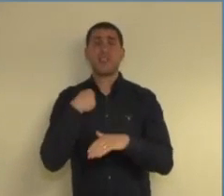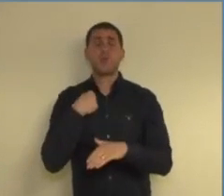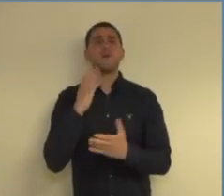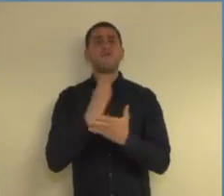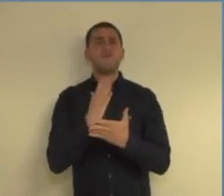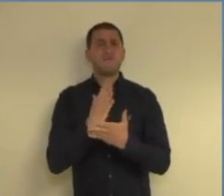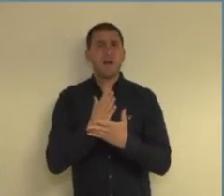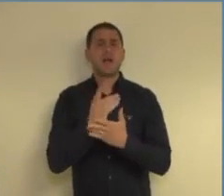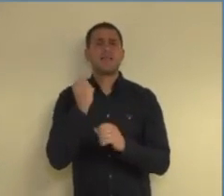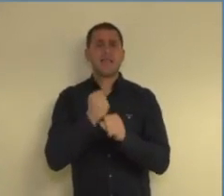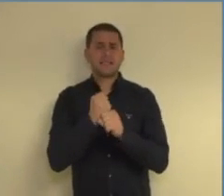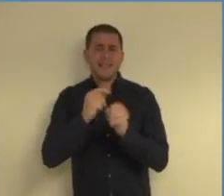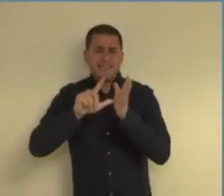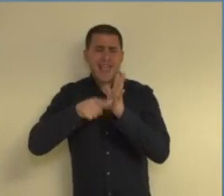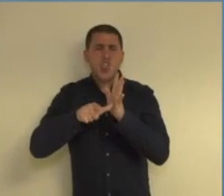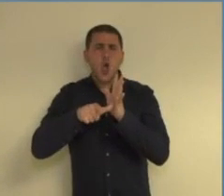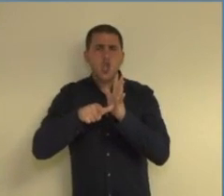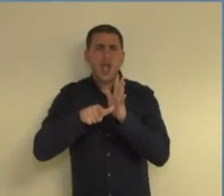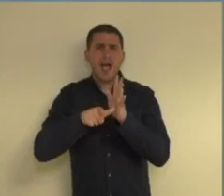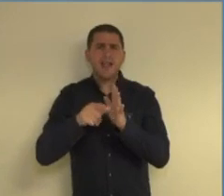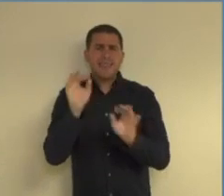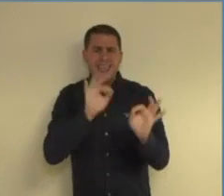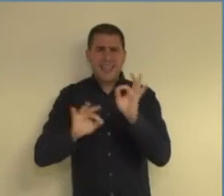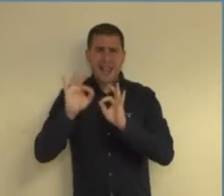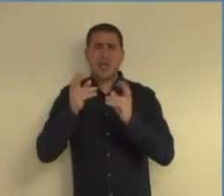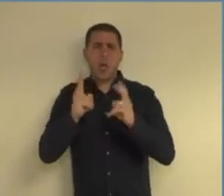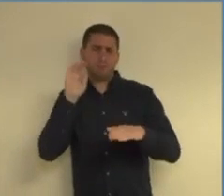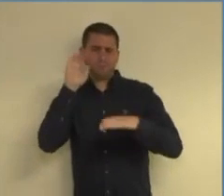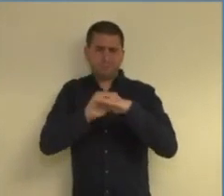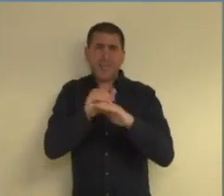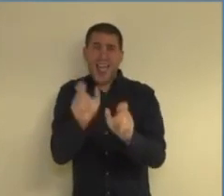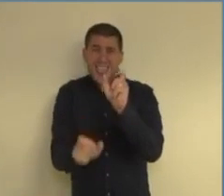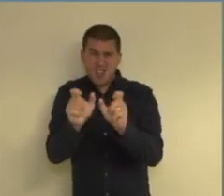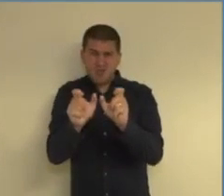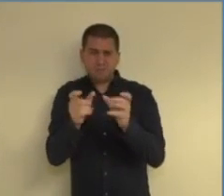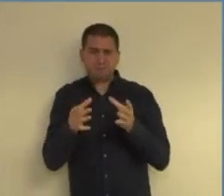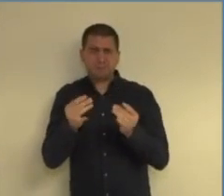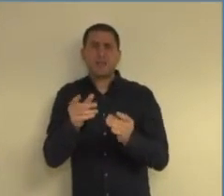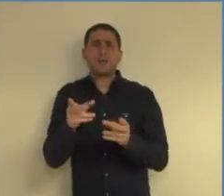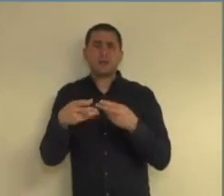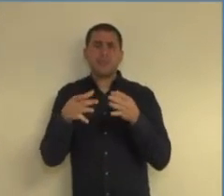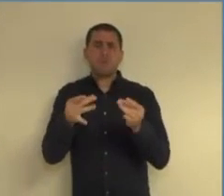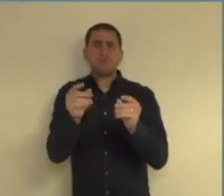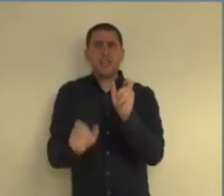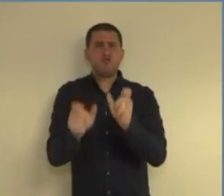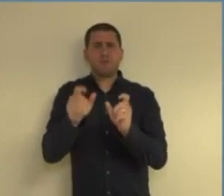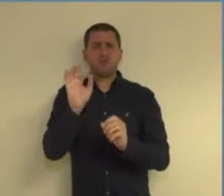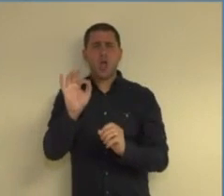להפעיל את הטכנולוגיה הדיגיטלית שמאתרת את האנשים שבאו במגע עם חולי הקורונה.